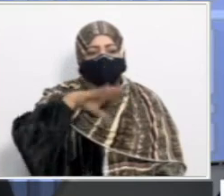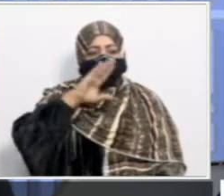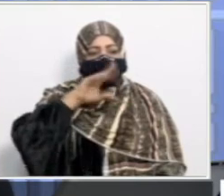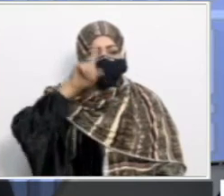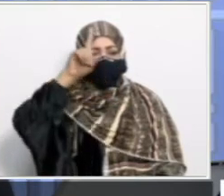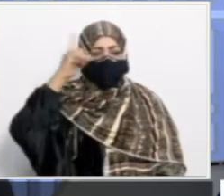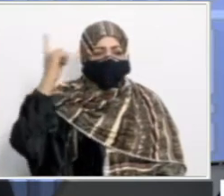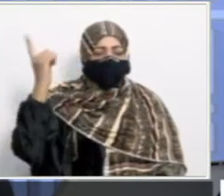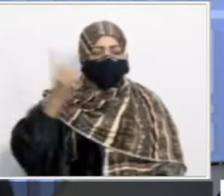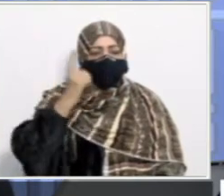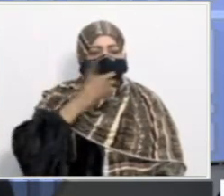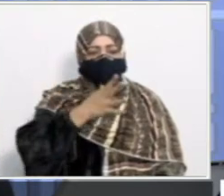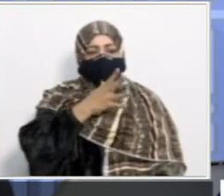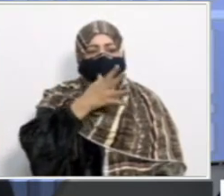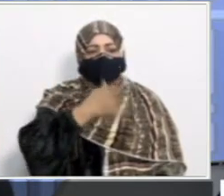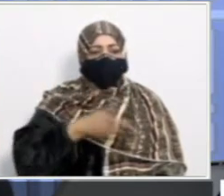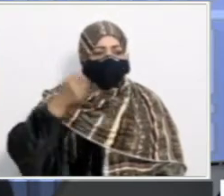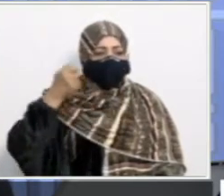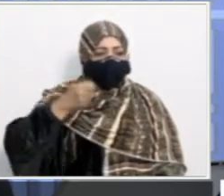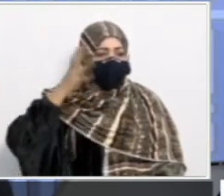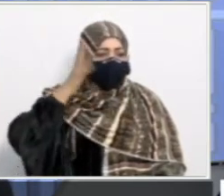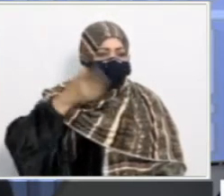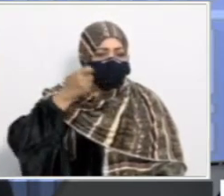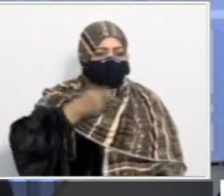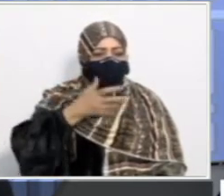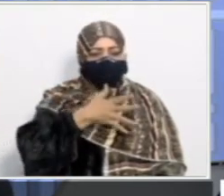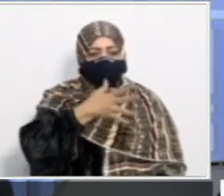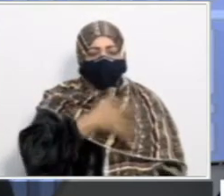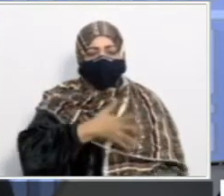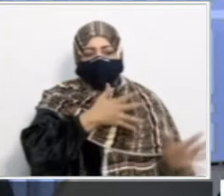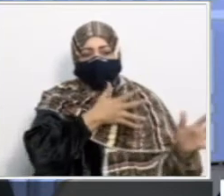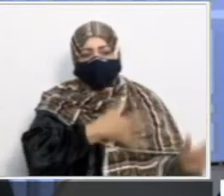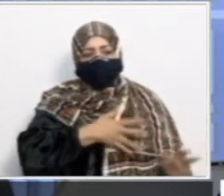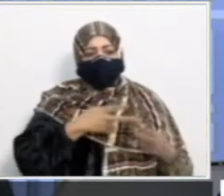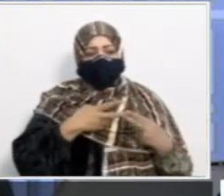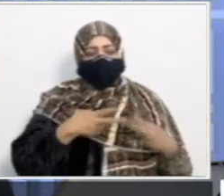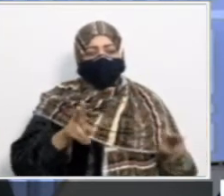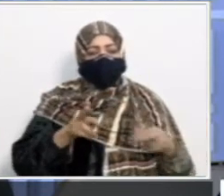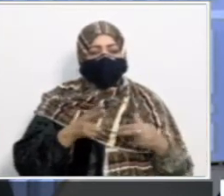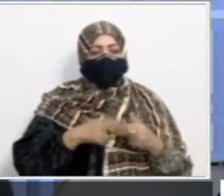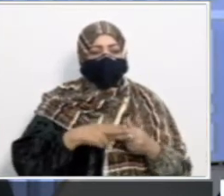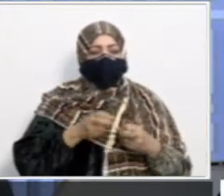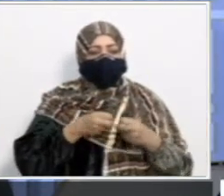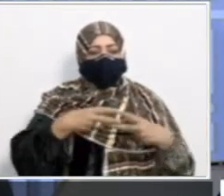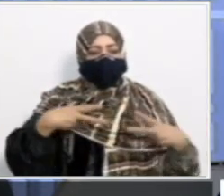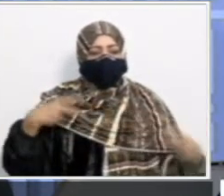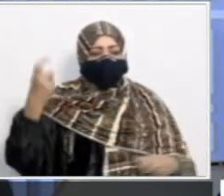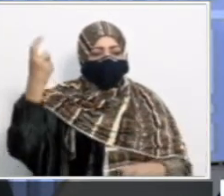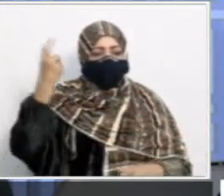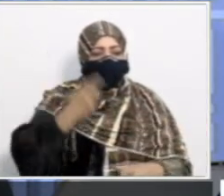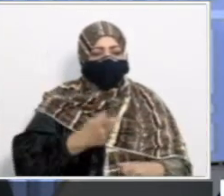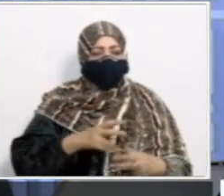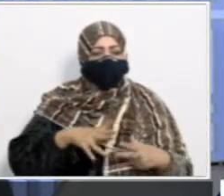محمد، الفاتح لما أغلق والخاتم لما سبق، ناصر الحق بالحق والهادي إلى